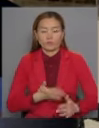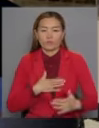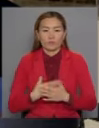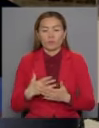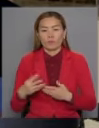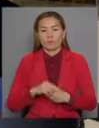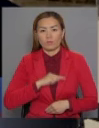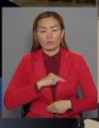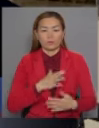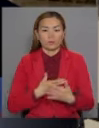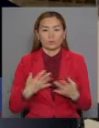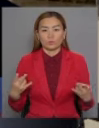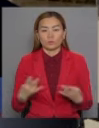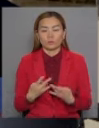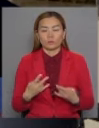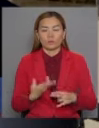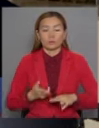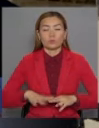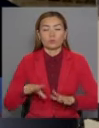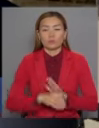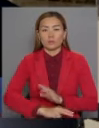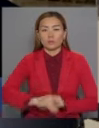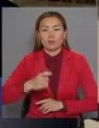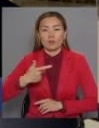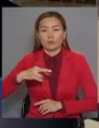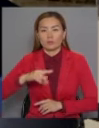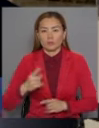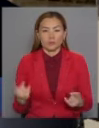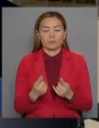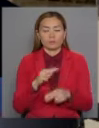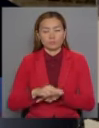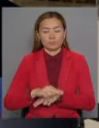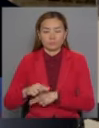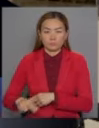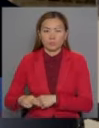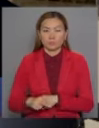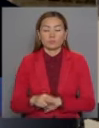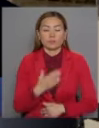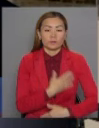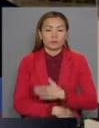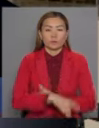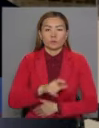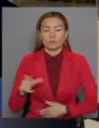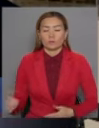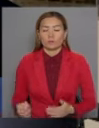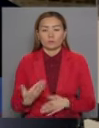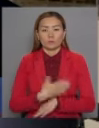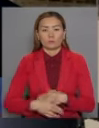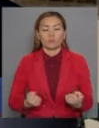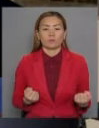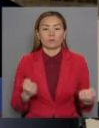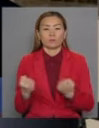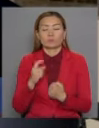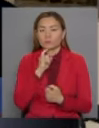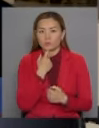бір мүшесі болу керектігін түсінді. Осы лагерде көрсетілген қарапайым әдістерді, мысалы мүгедектер арбасымен көшеде қозғалу,